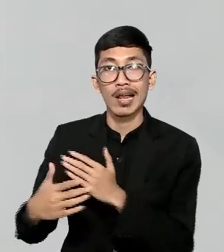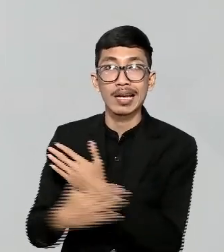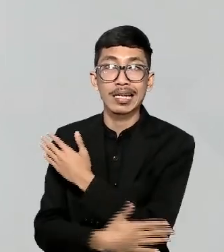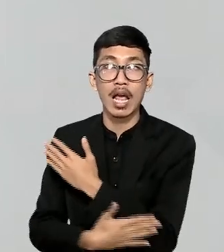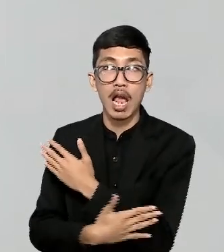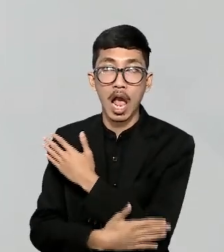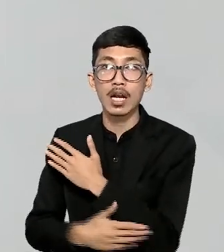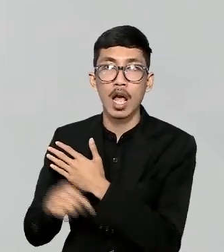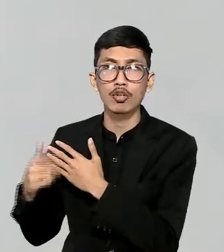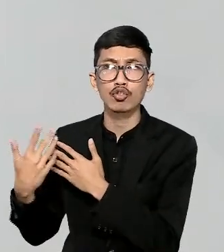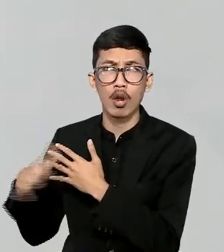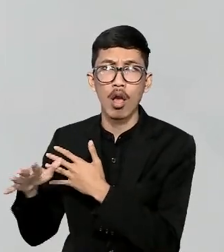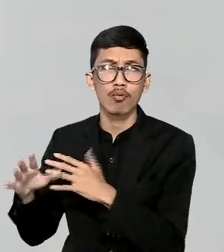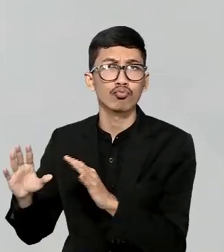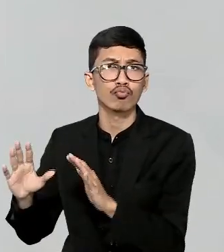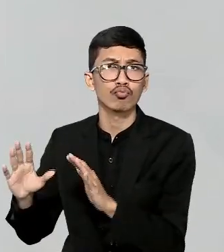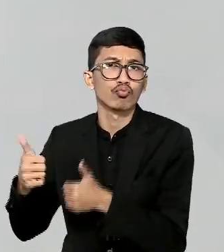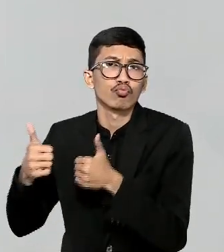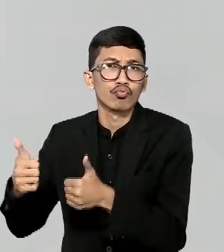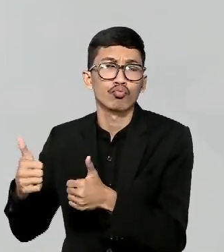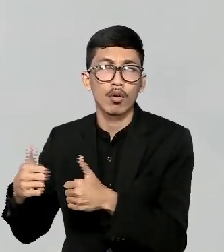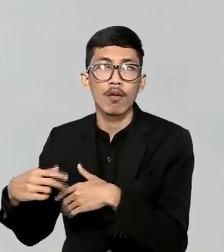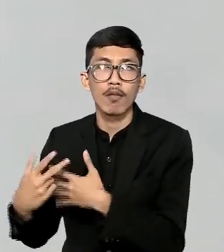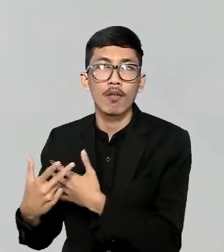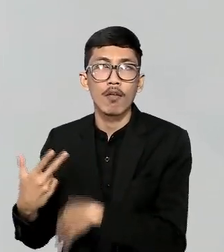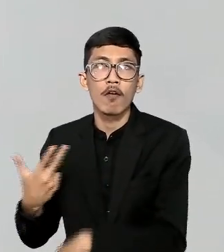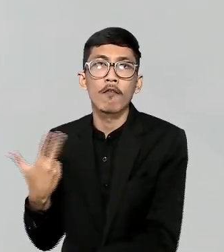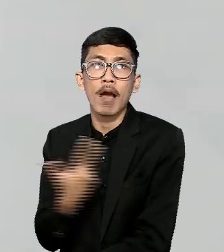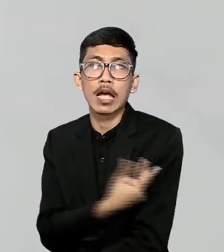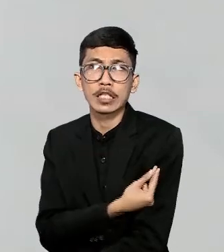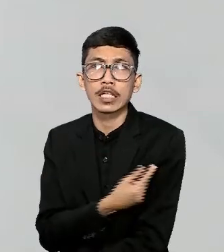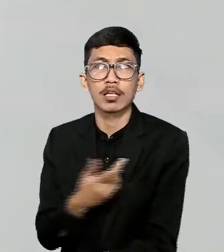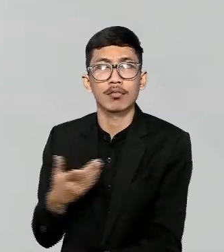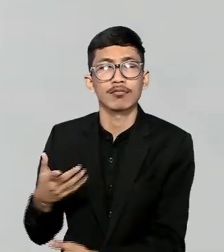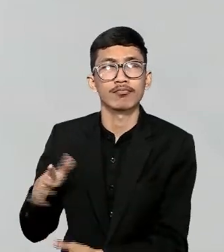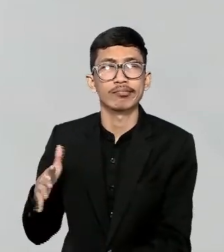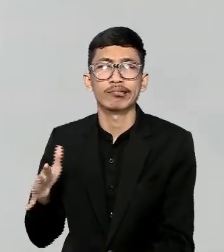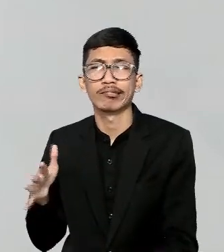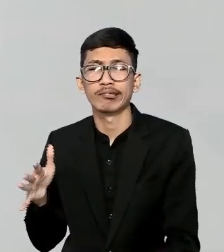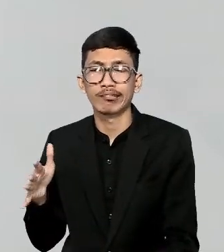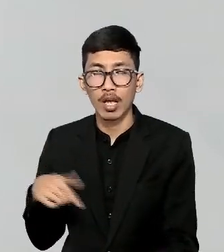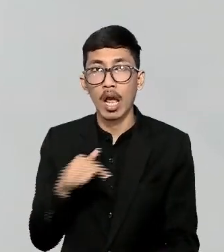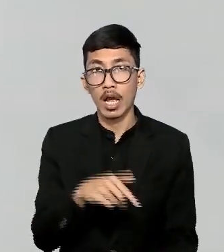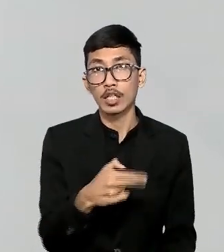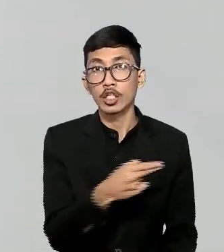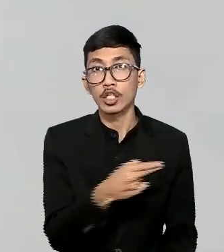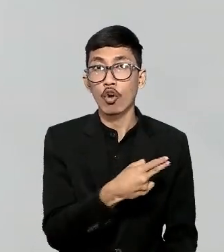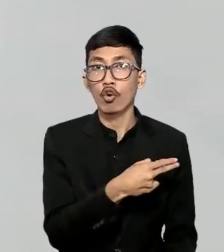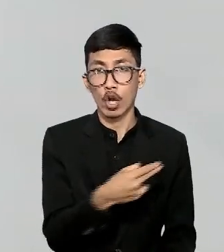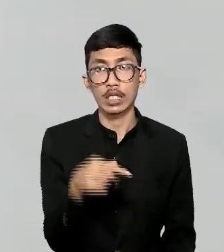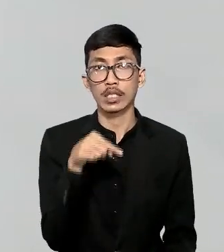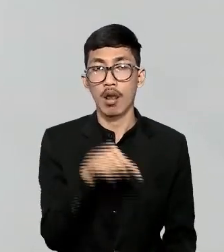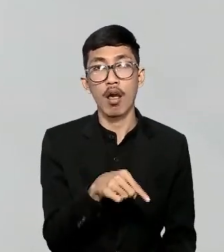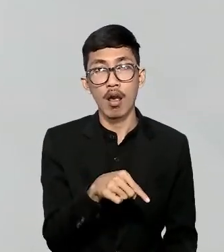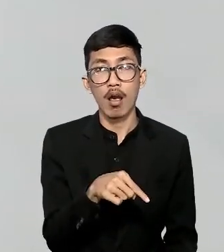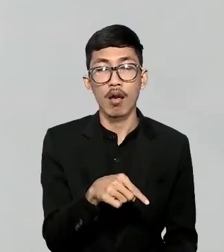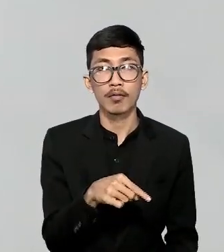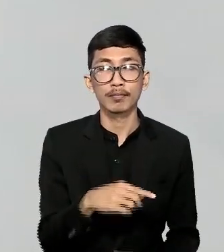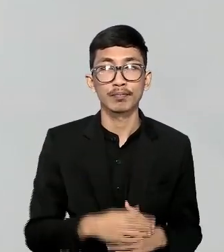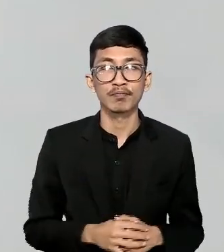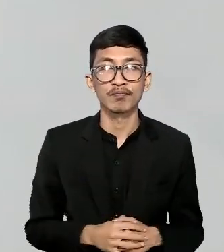pendapatnya kalau tidak mau divaksin ya tidak sementara Indonesia menarik sekali bahwa beberapa anggota masyarakat yang tadinya termakan